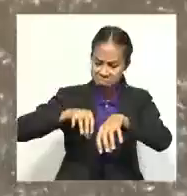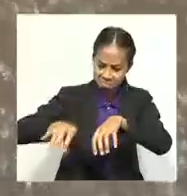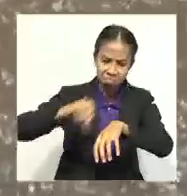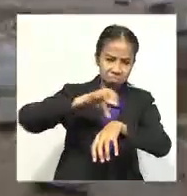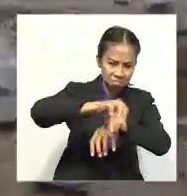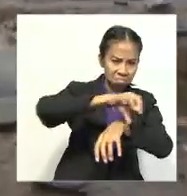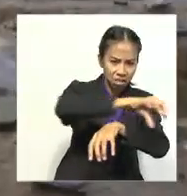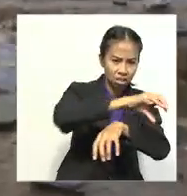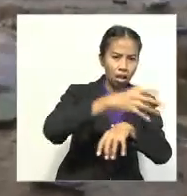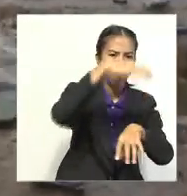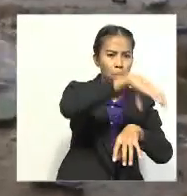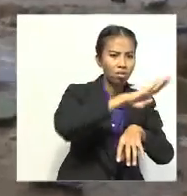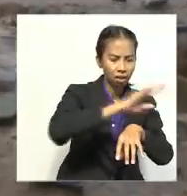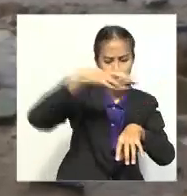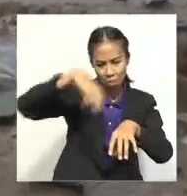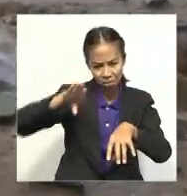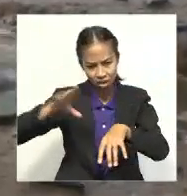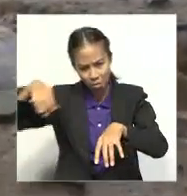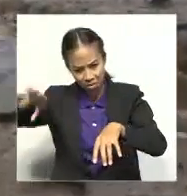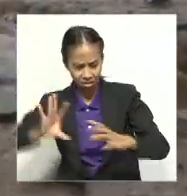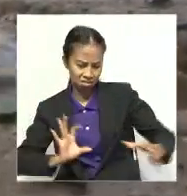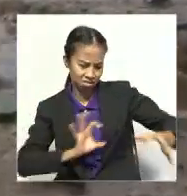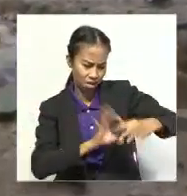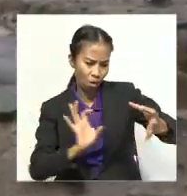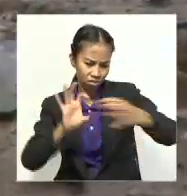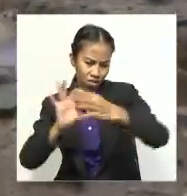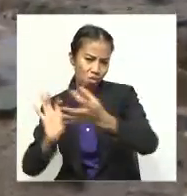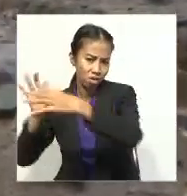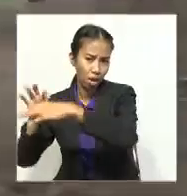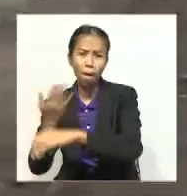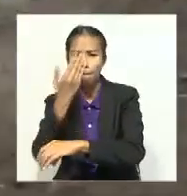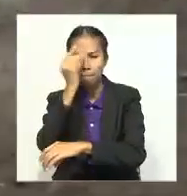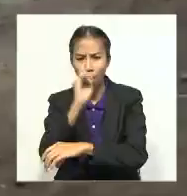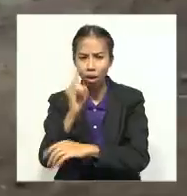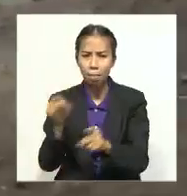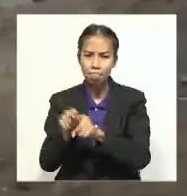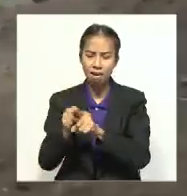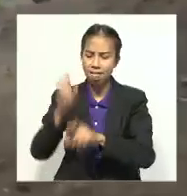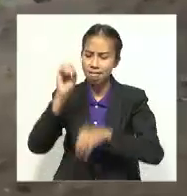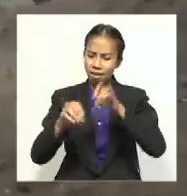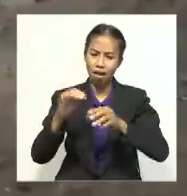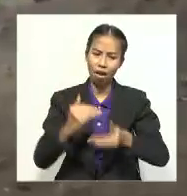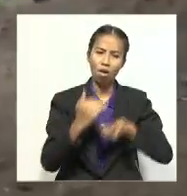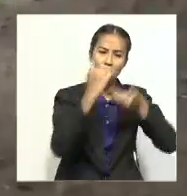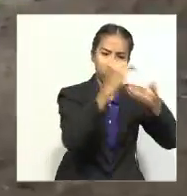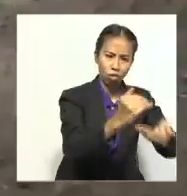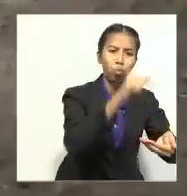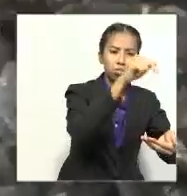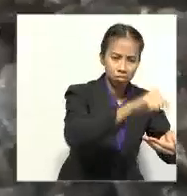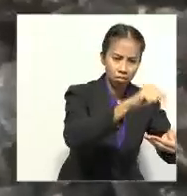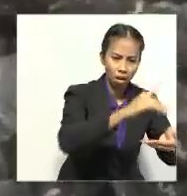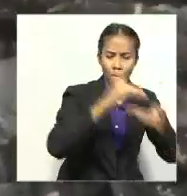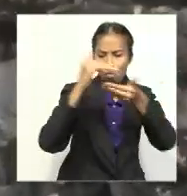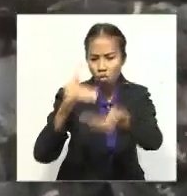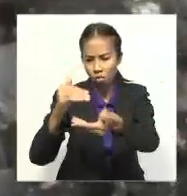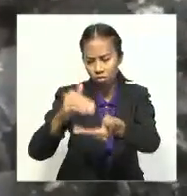หมดเริ่มจากบริษัทไทยเอ็นเตอร์ไพรส์กรุ๊ปจำกัดนะครับได้ส่งต่อขยะอิเล็กทรอนิกส์นะครับไปยังบริษัทชิโนทรานไทย